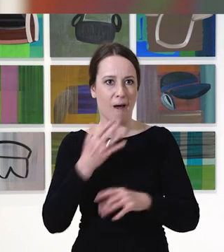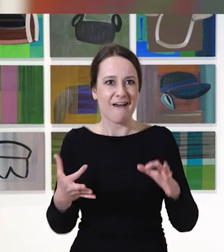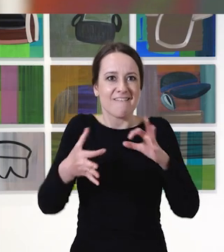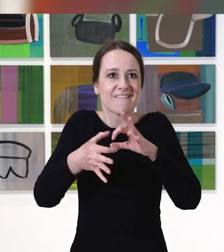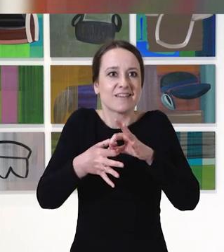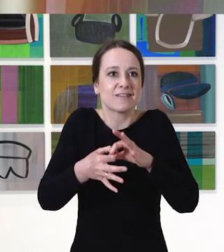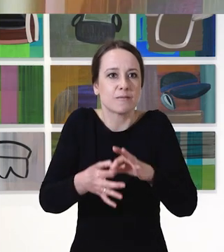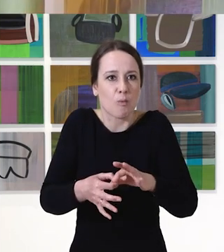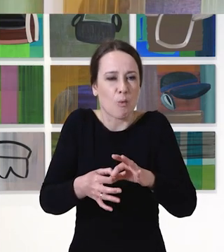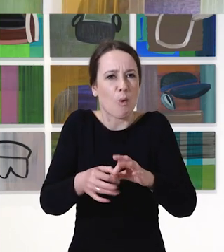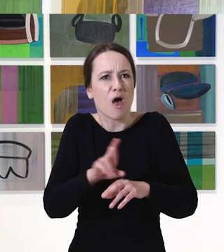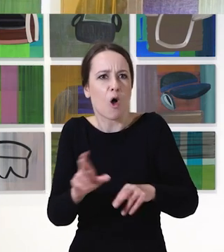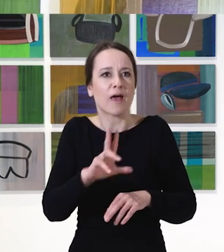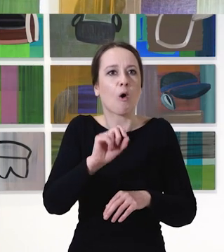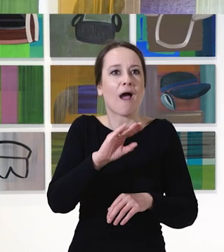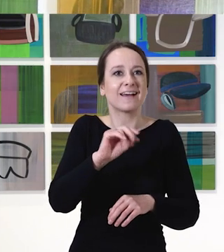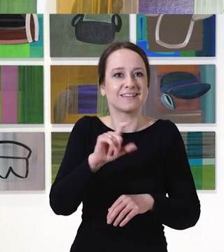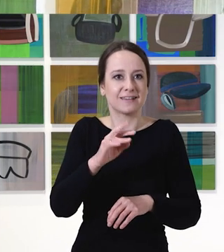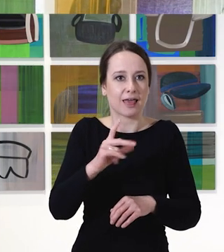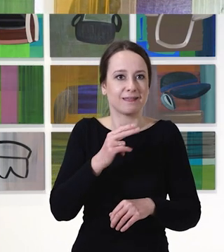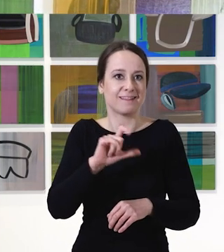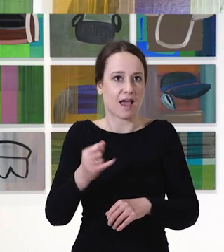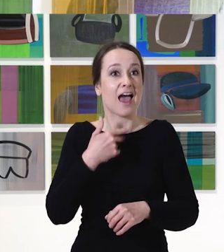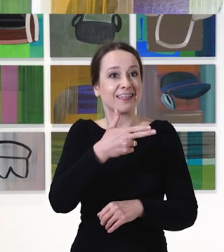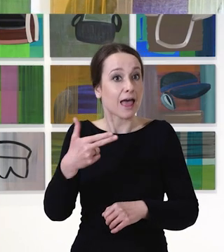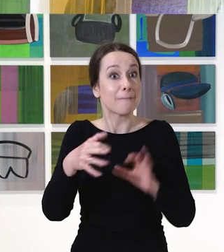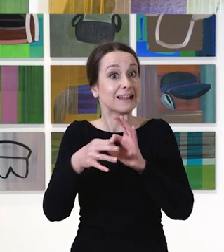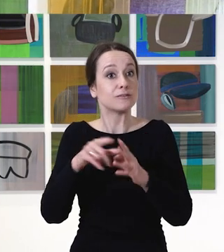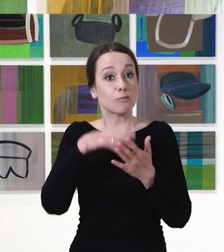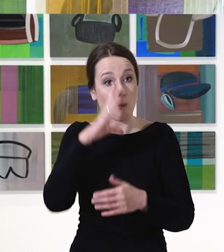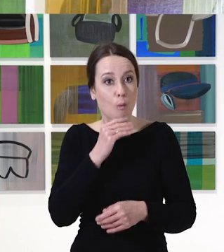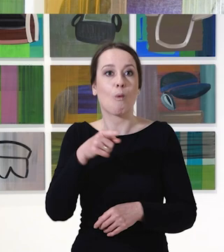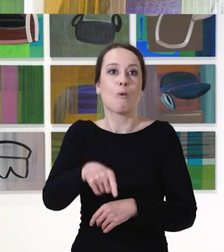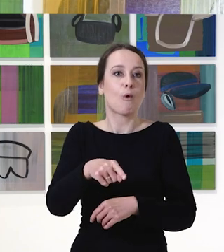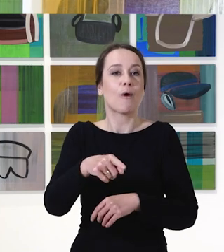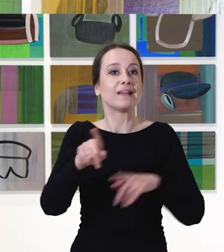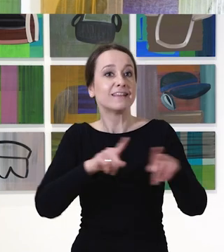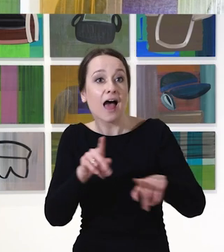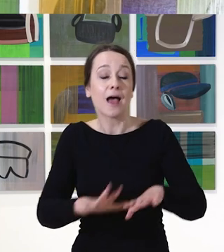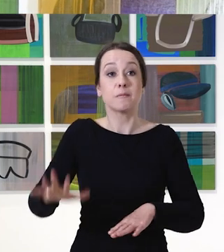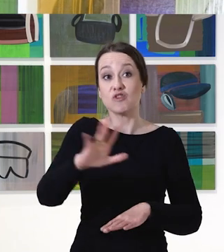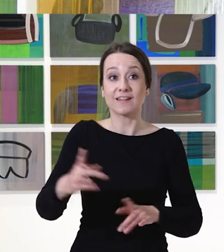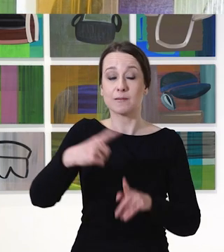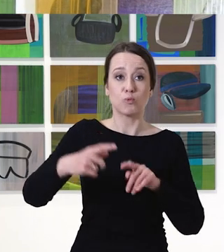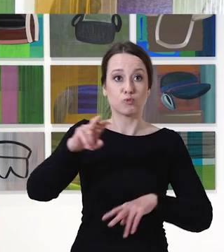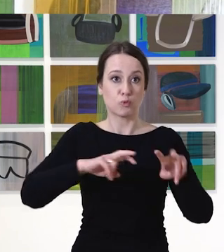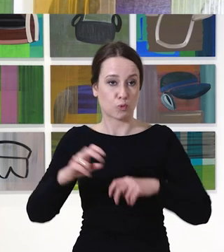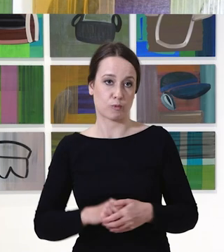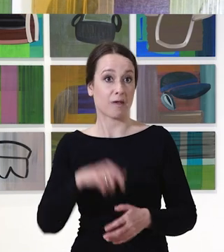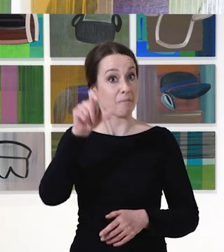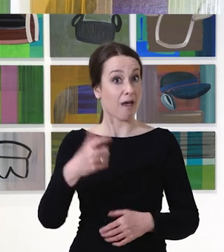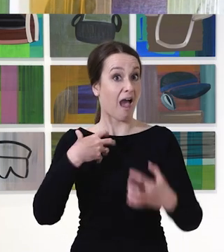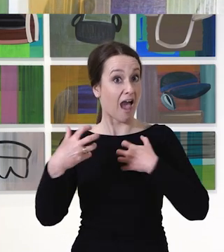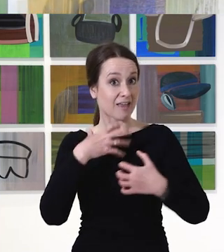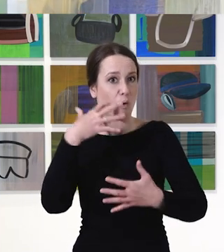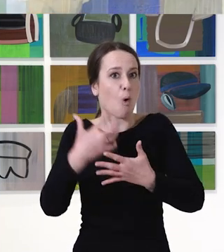koegzystencję tematem obrazu jest znak przestrzeń oraz ruch artystka korzysta